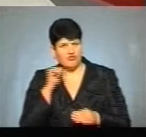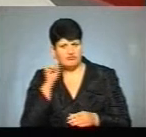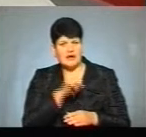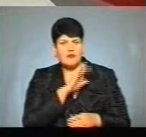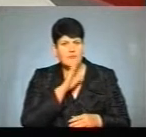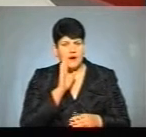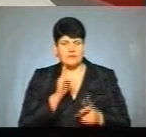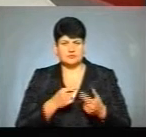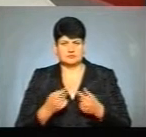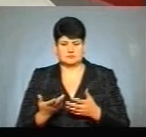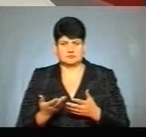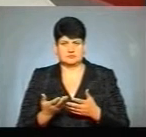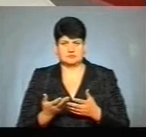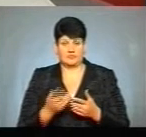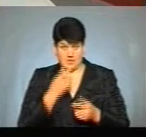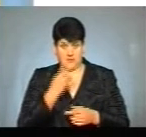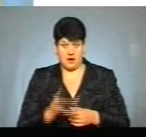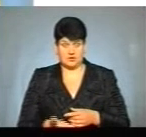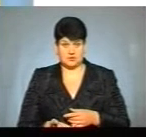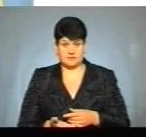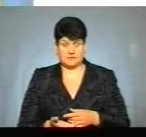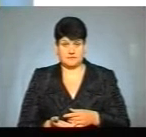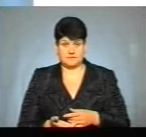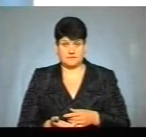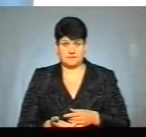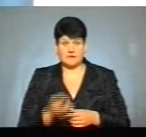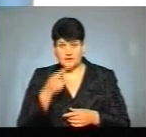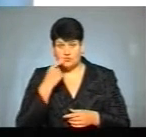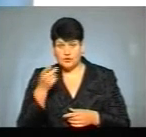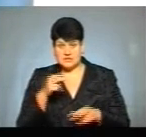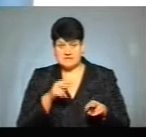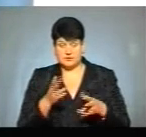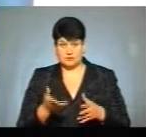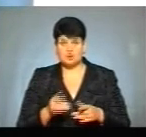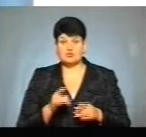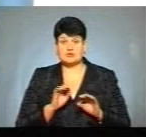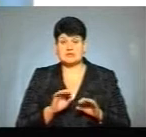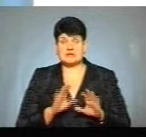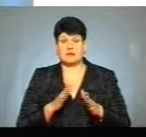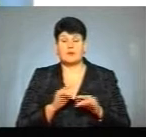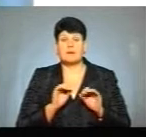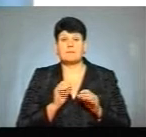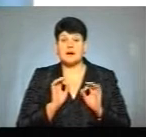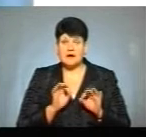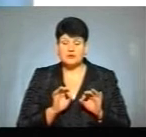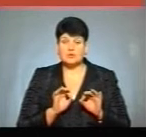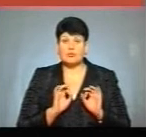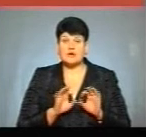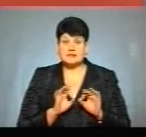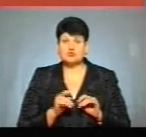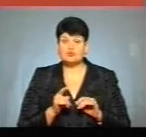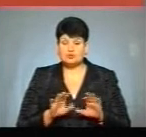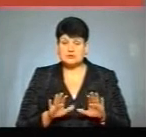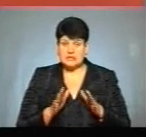тата? Як вона чи... бачила. Тобто, як пояснити, чому так сталося? Як правильно? Чому сталося?